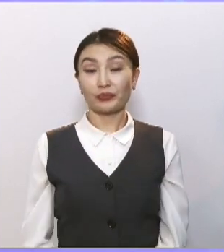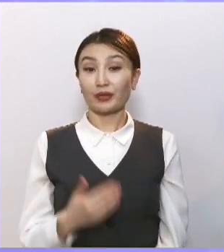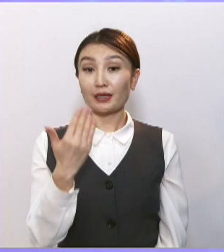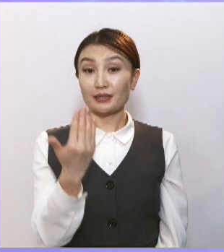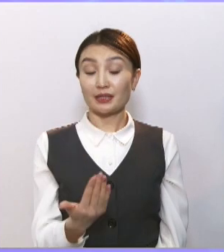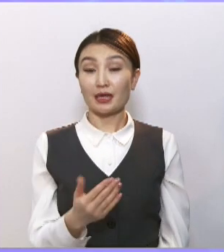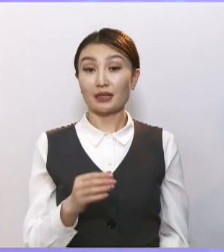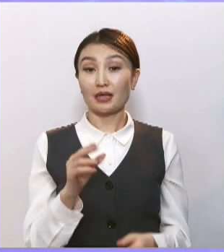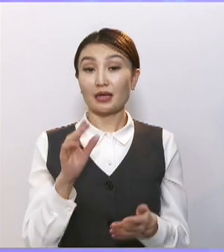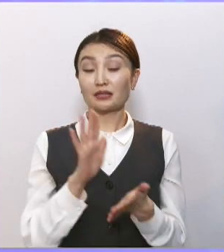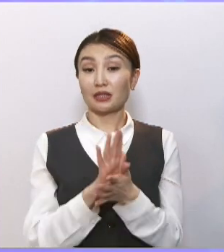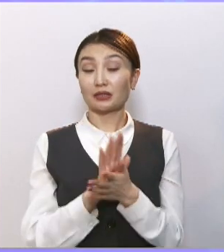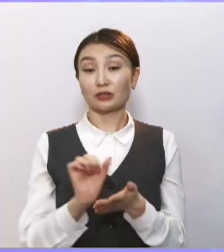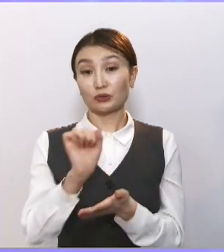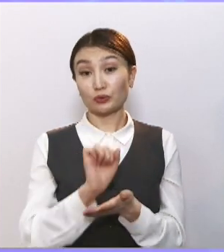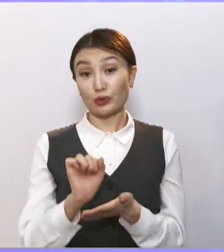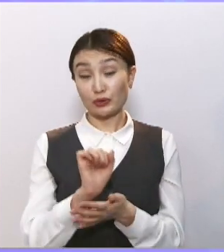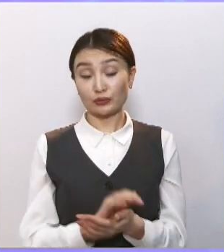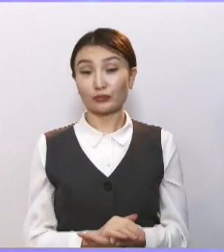Сен чаңды сүртөсүңбү?